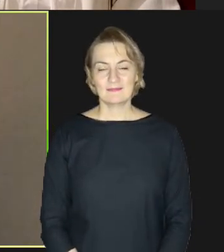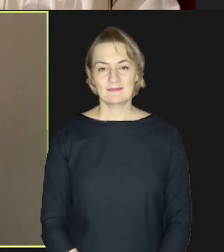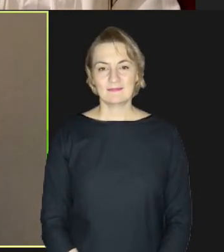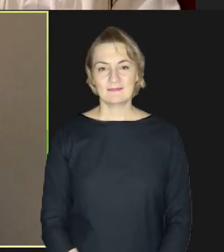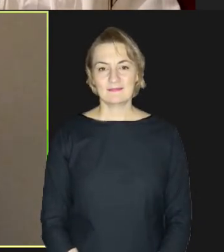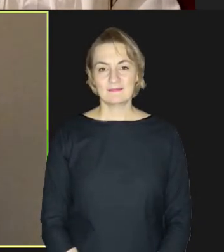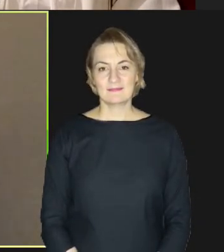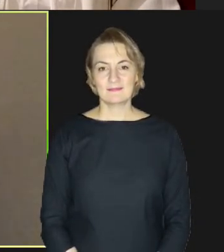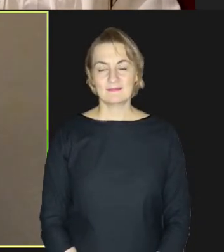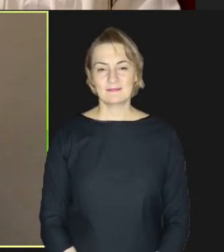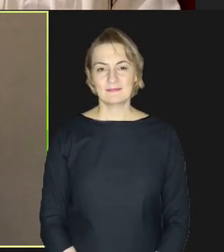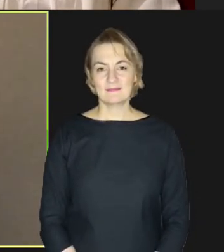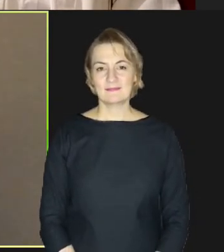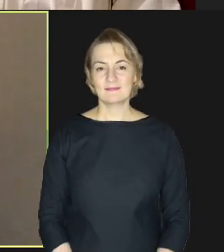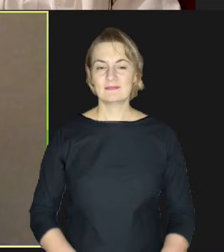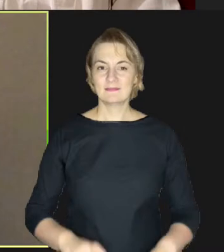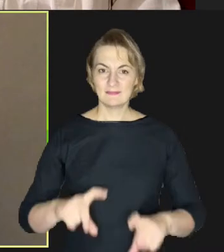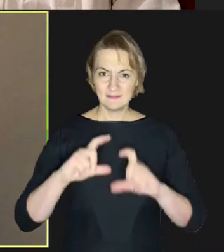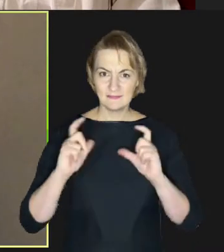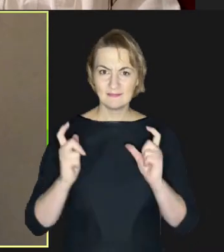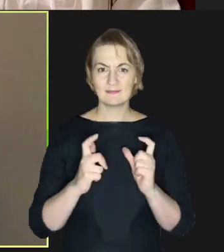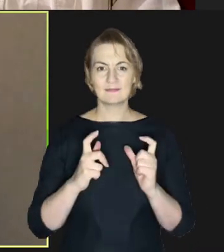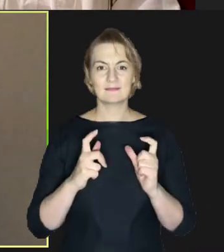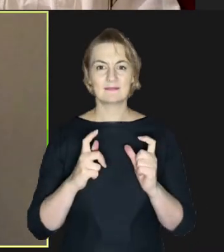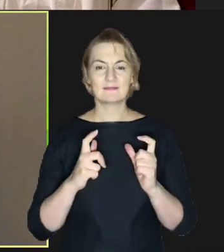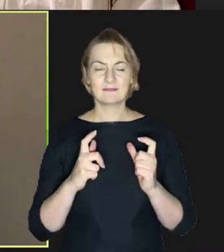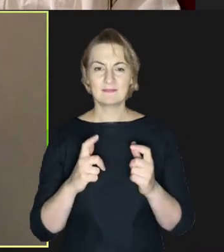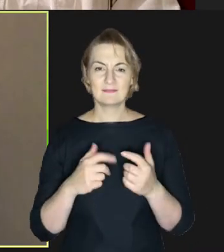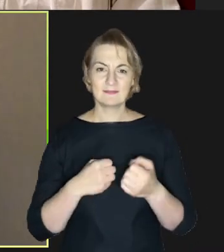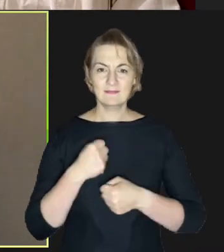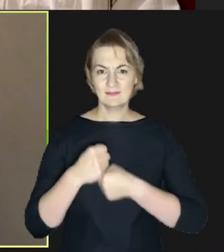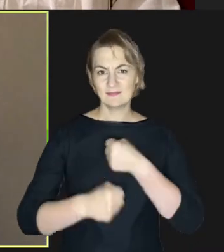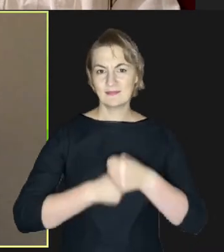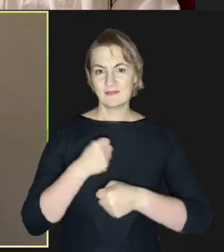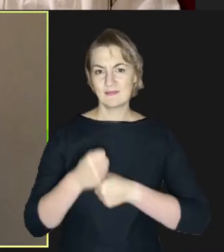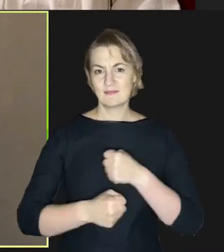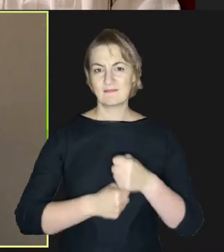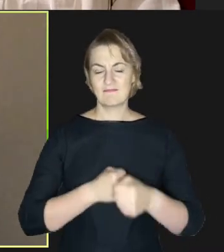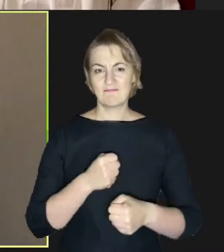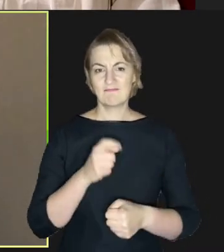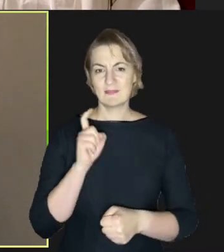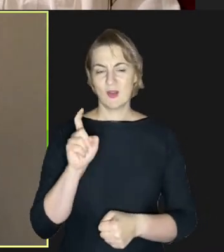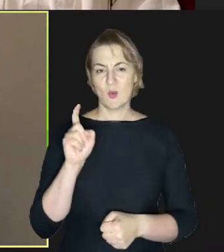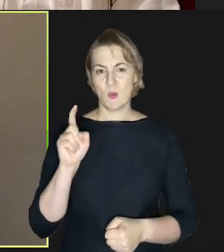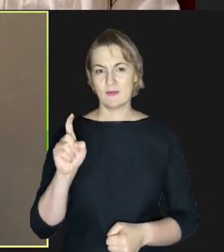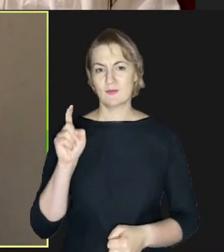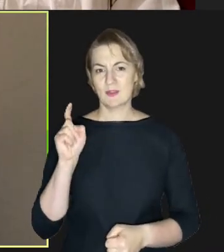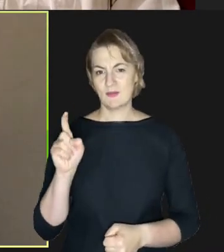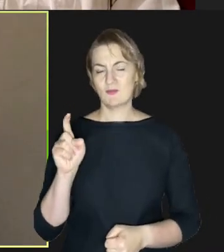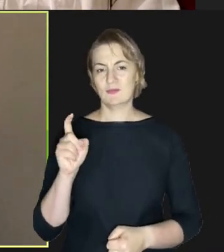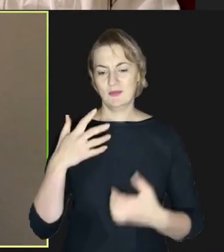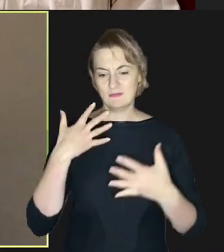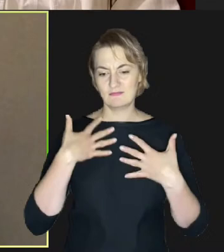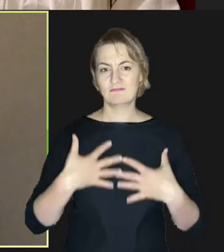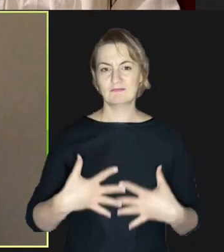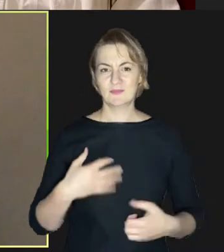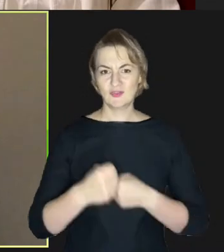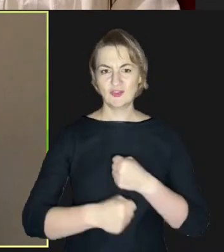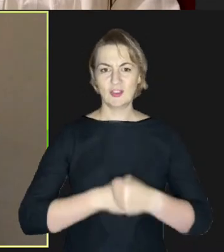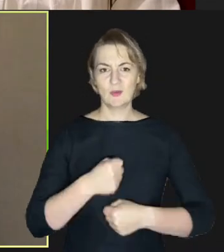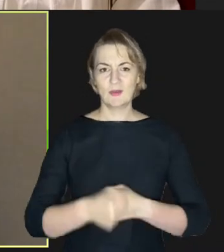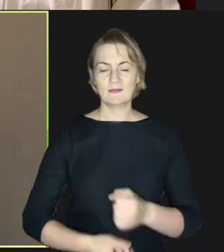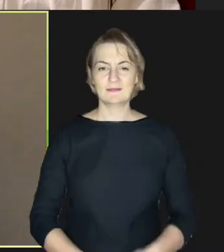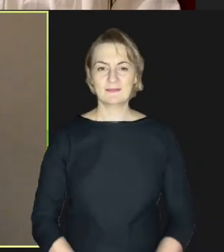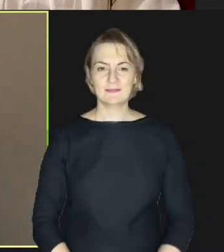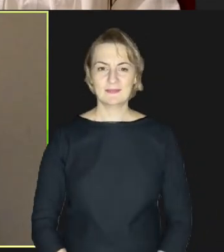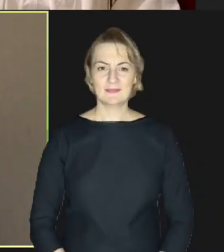proces, który decyduje o tym, że w ogóle przyroda istnieje, dzieje się w tej chwili z sekundy na sekundę w twoim ciele.